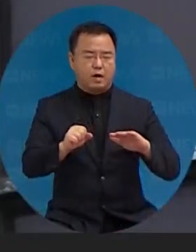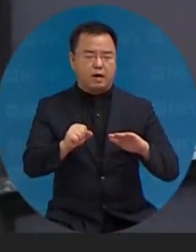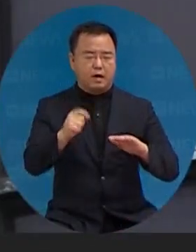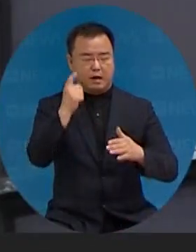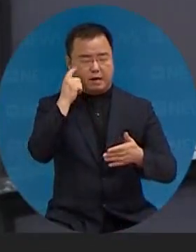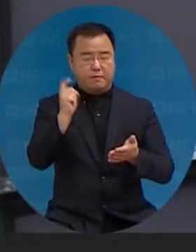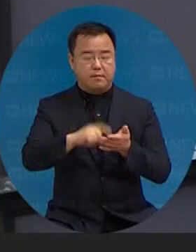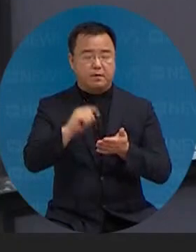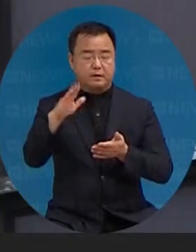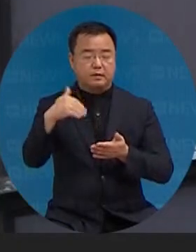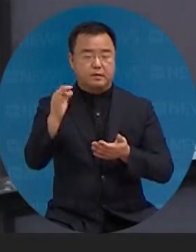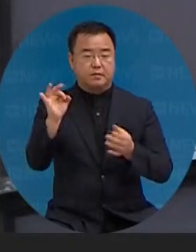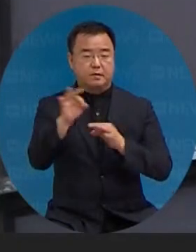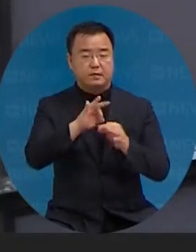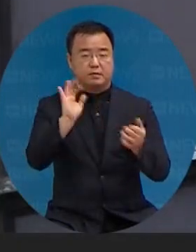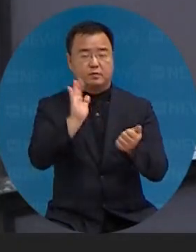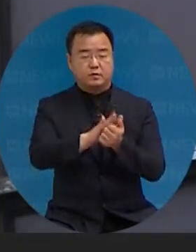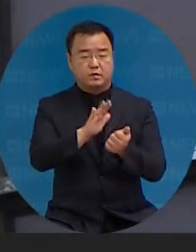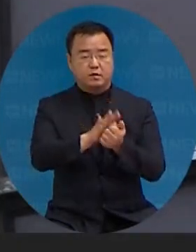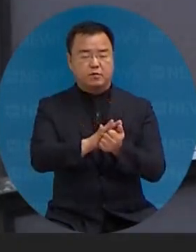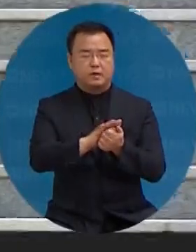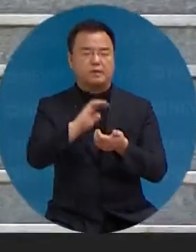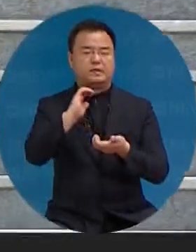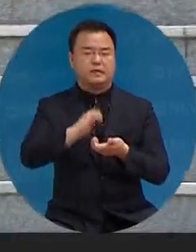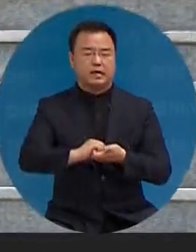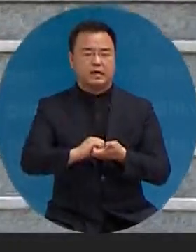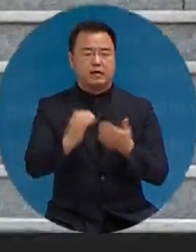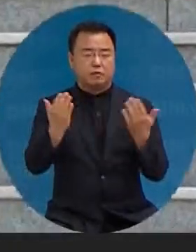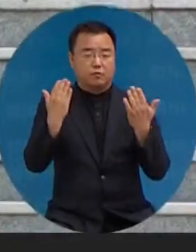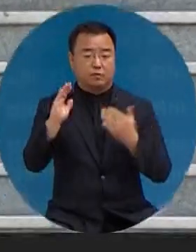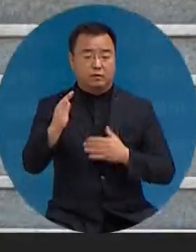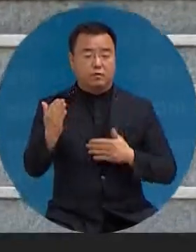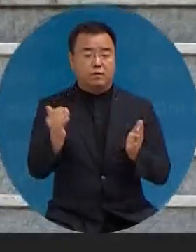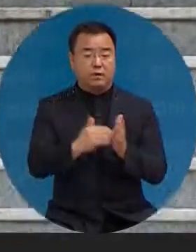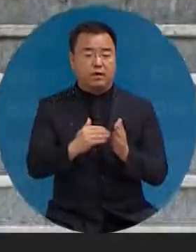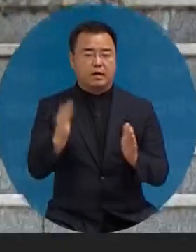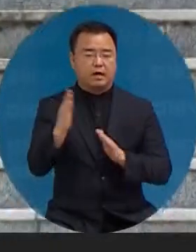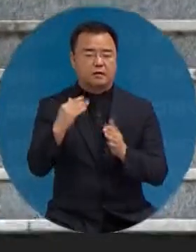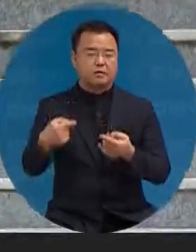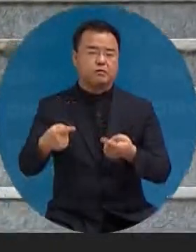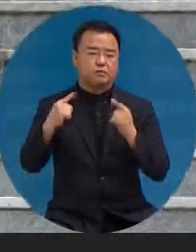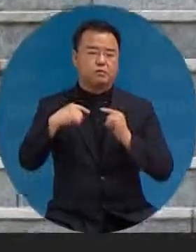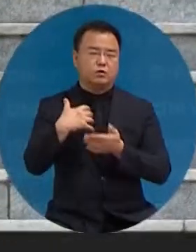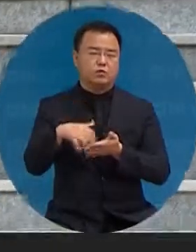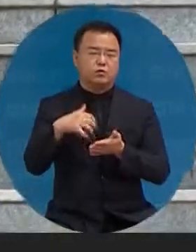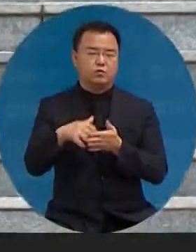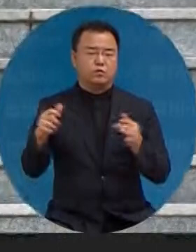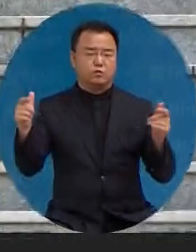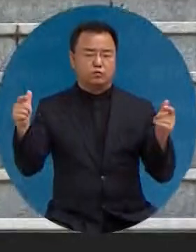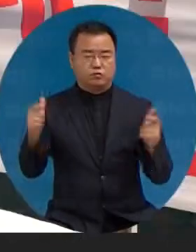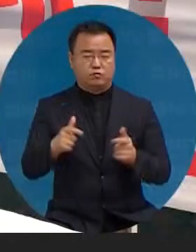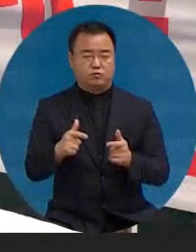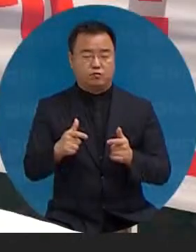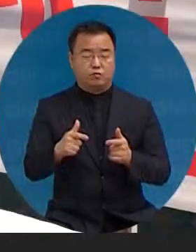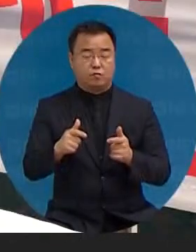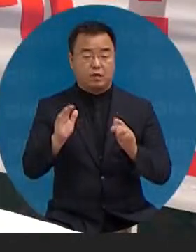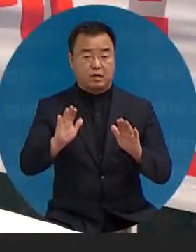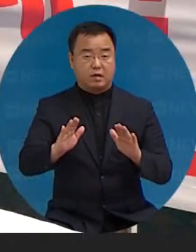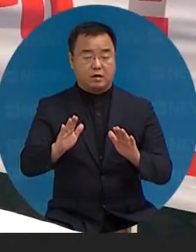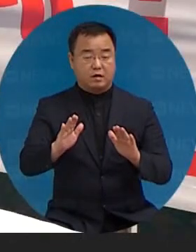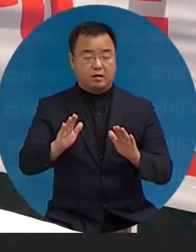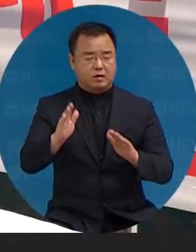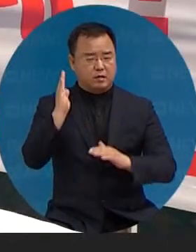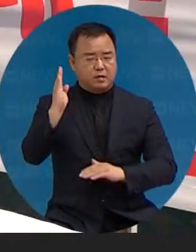지방대에 밀어닥친 재정난 까지 겹치면서 신입생 충원율 도 뚝 떨어졌습니다 결국 개가 외 3주 앞둔